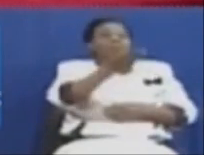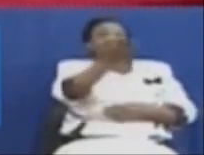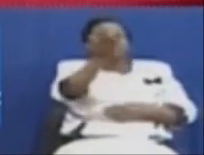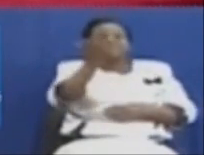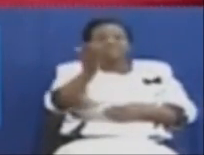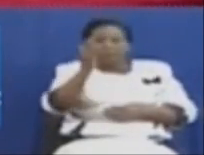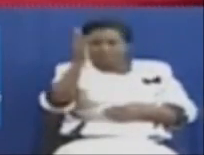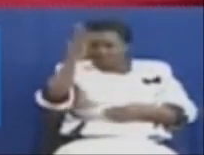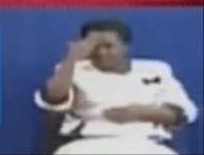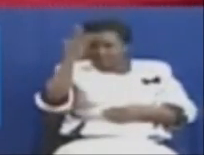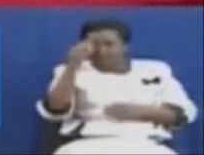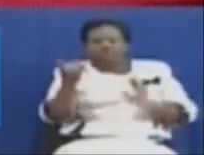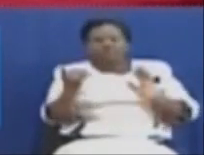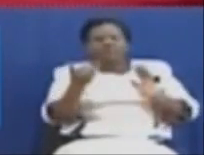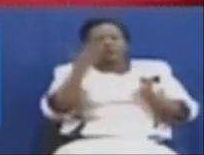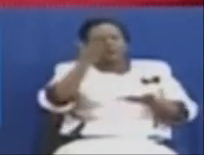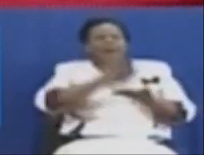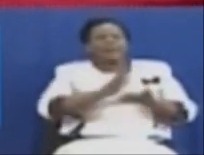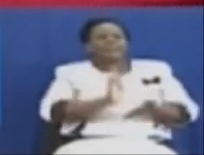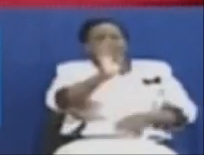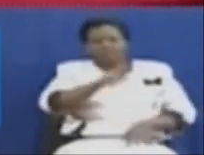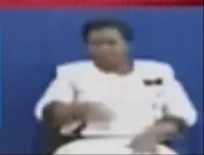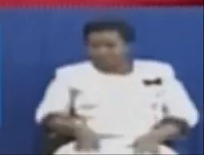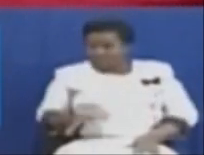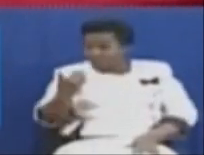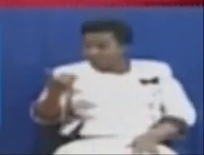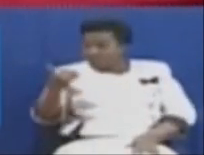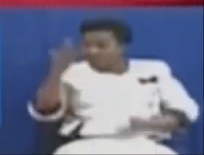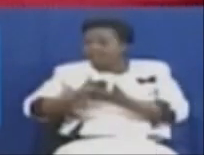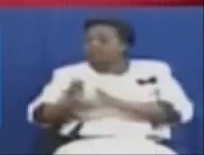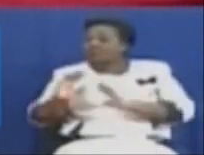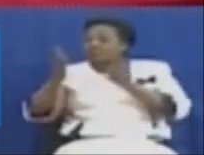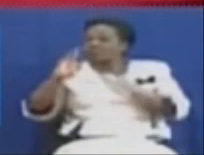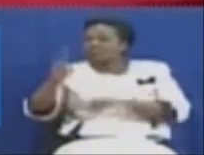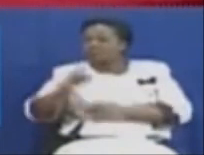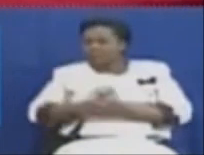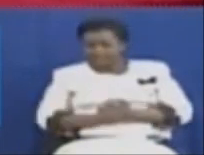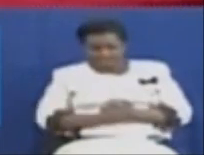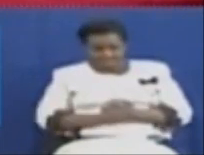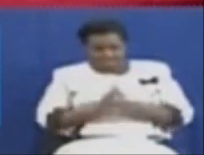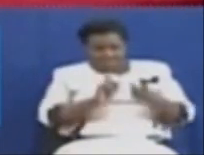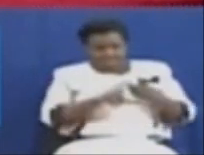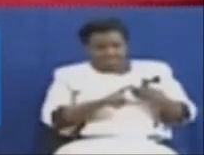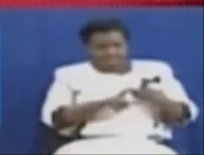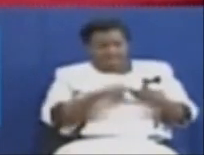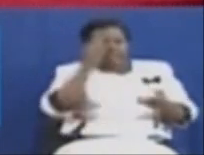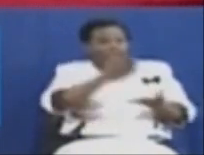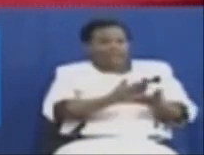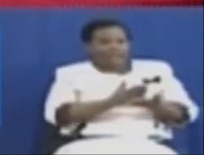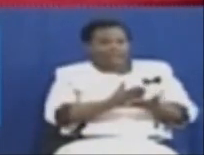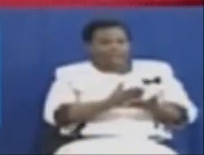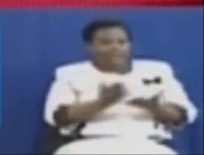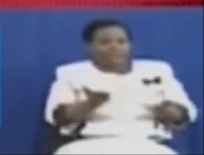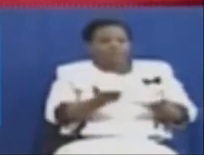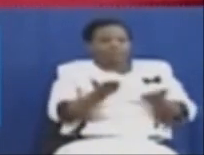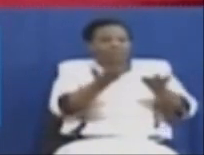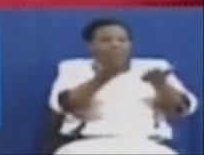Spika, naomba kujibu maswali mawili ya Mheshimiwa Faharia Shomari kama ifuatavyo.